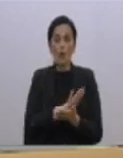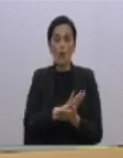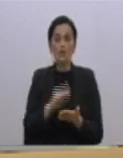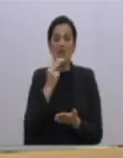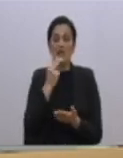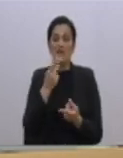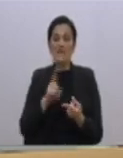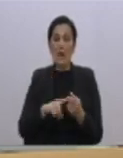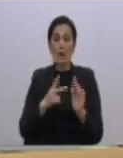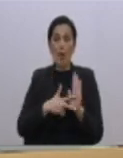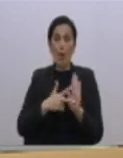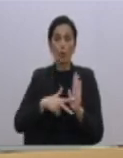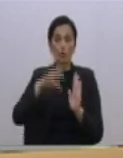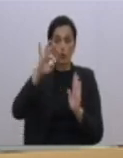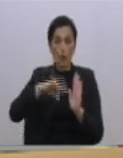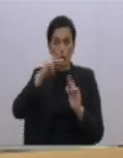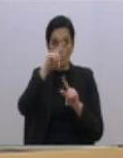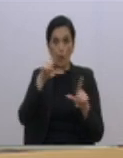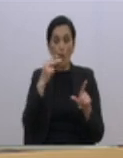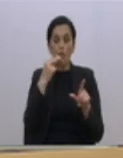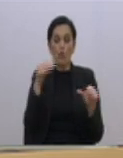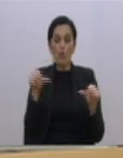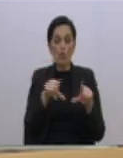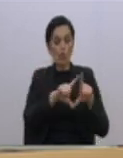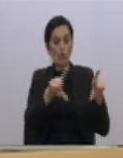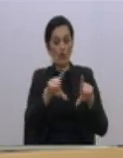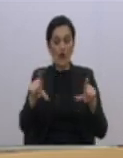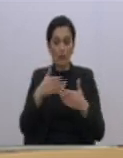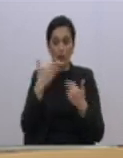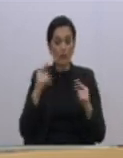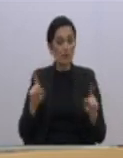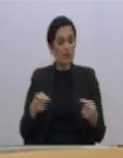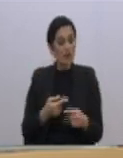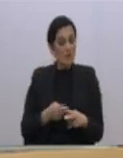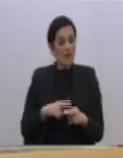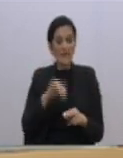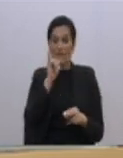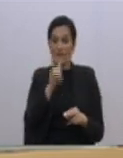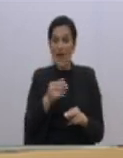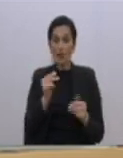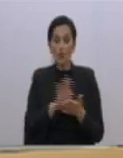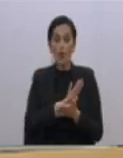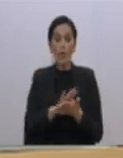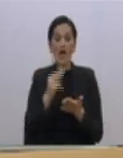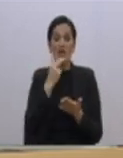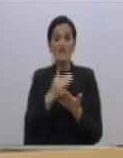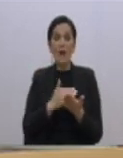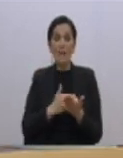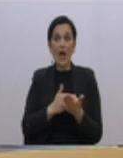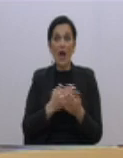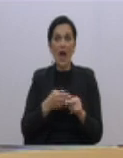დაკავშირებით, რომ 80% სკოლებში ბუფეტი არ არის და შესაბამისად ამიტომ ვერ ხორციელდება ეს უფასო კვების პროგრამა, ეს არის